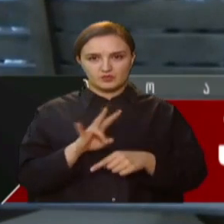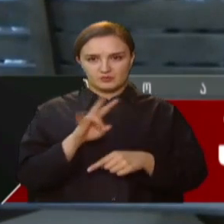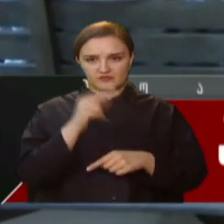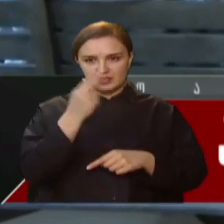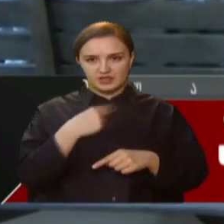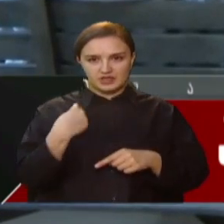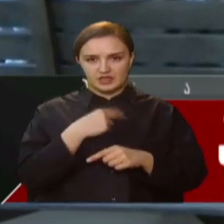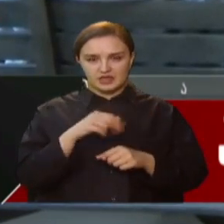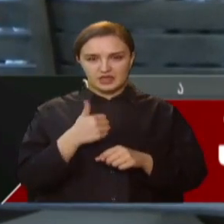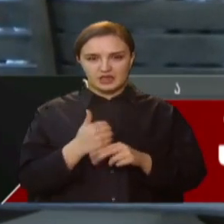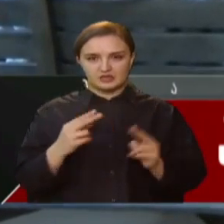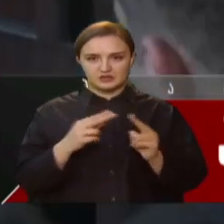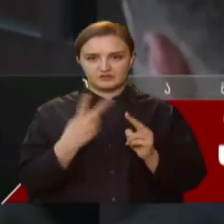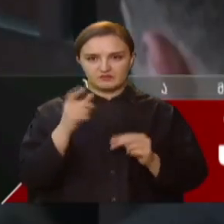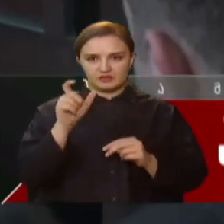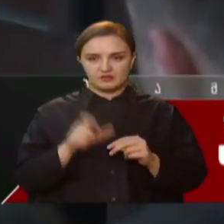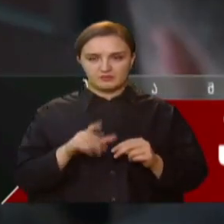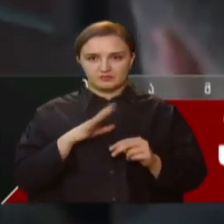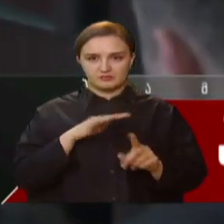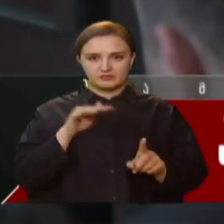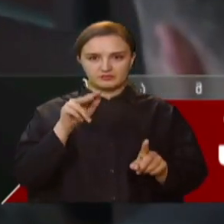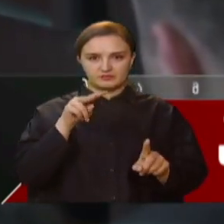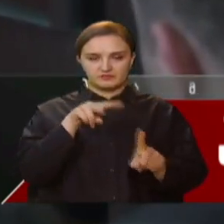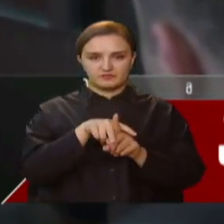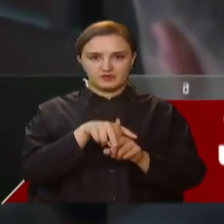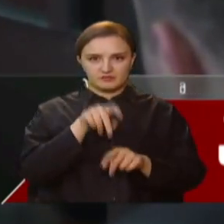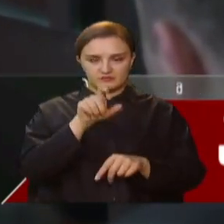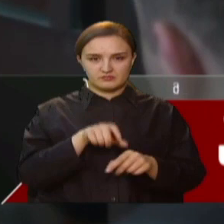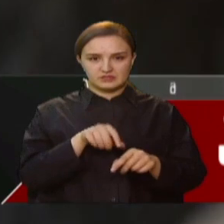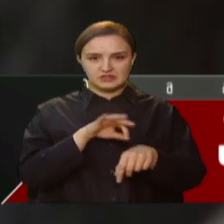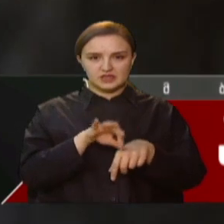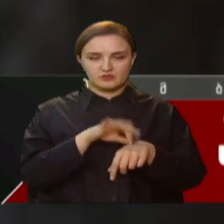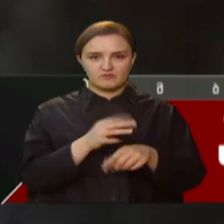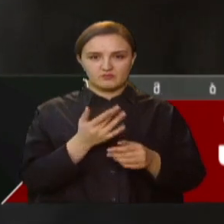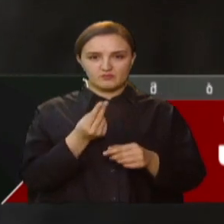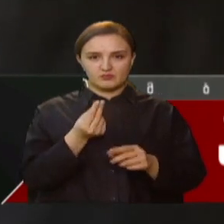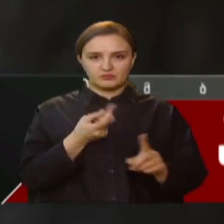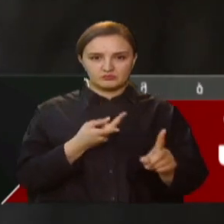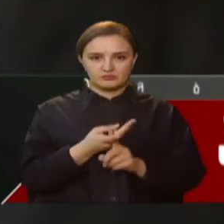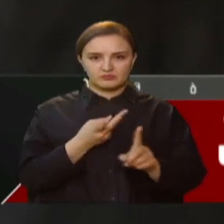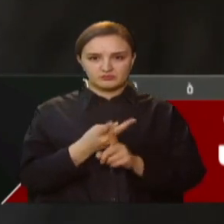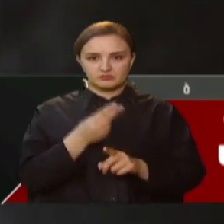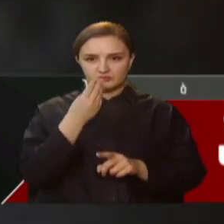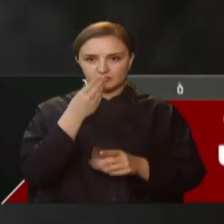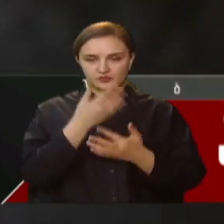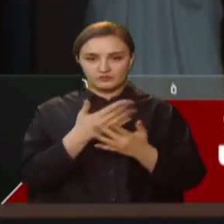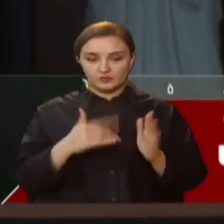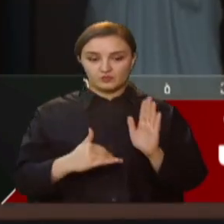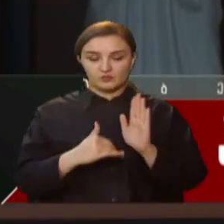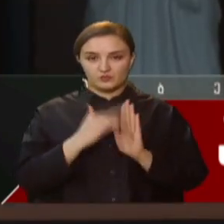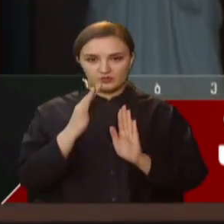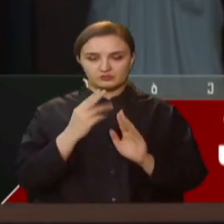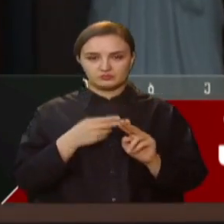ეკლესიის საცხოვრებელ კელიაში ორი პირი თავს დაესხა მონაზონს და ძალადობის მუქარით მოსთხოვა ფული და ძვირფასეულობა. უარის მიღების